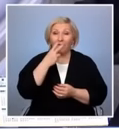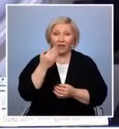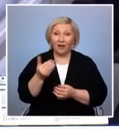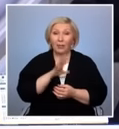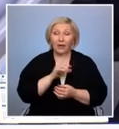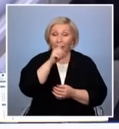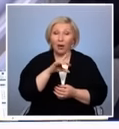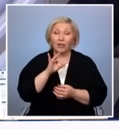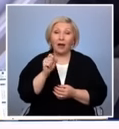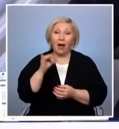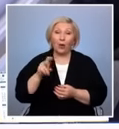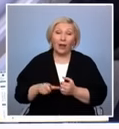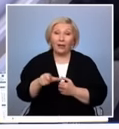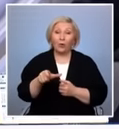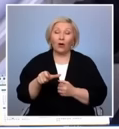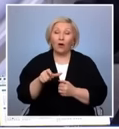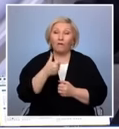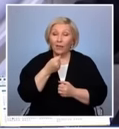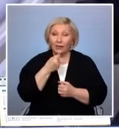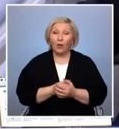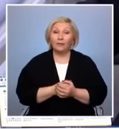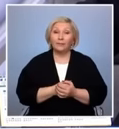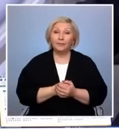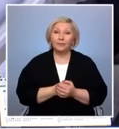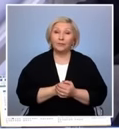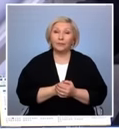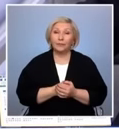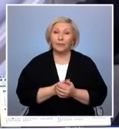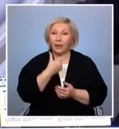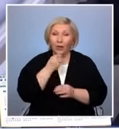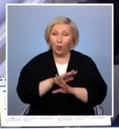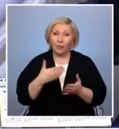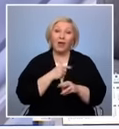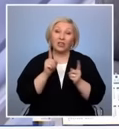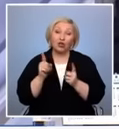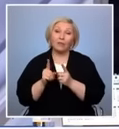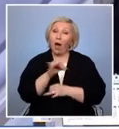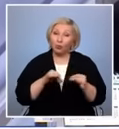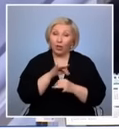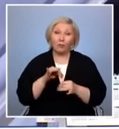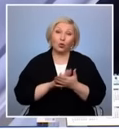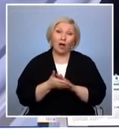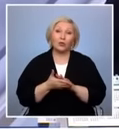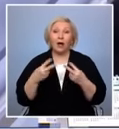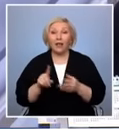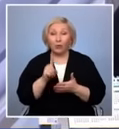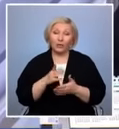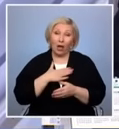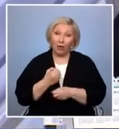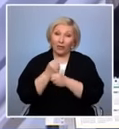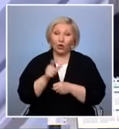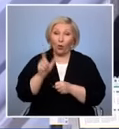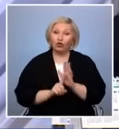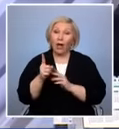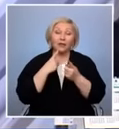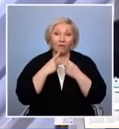ними встретится и предложит им работу. Ну, правда, не в правительстве. А вот иноагенту Мурзагулову прощения от